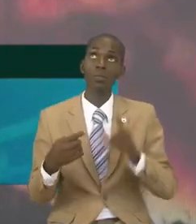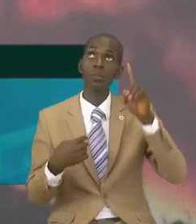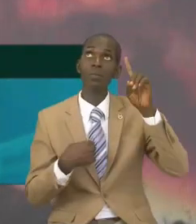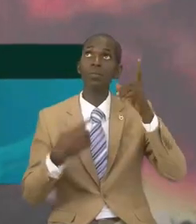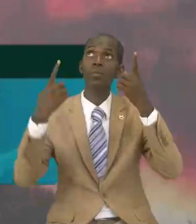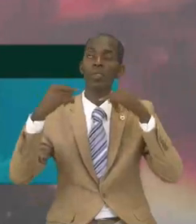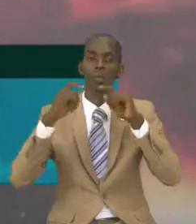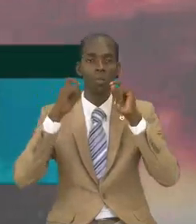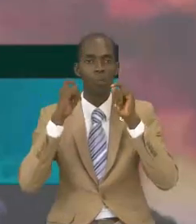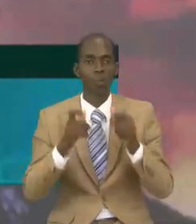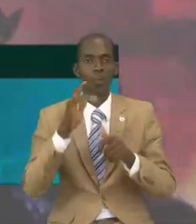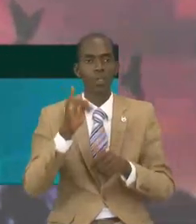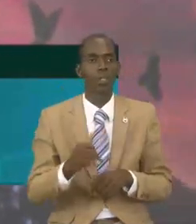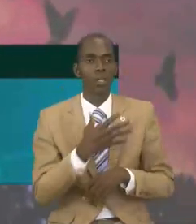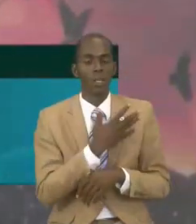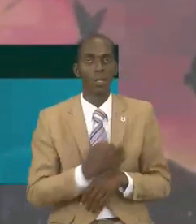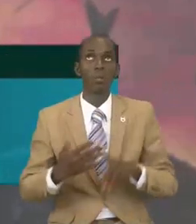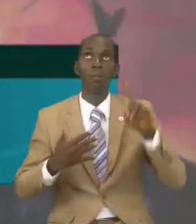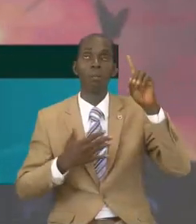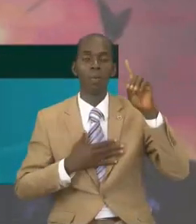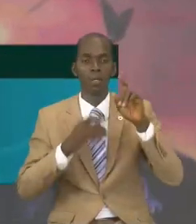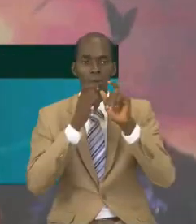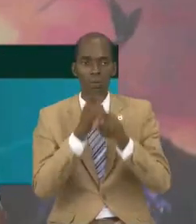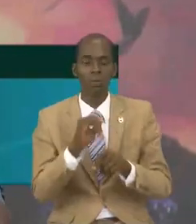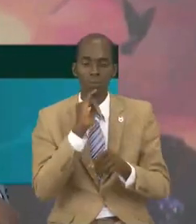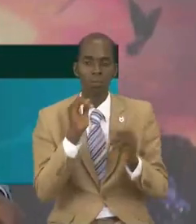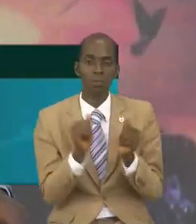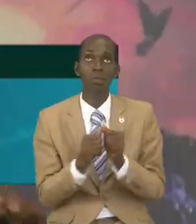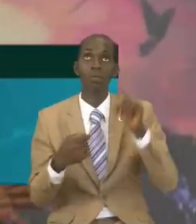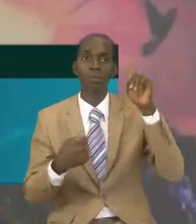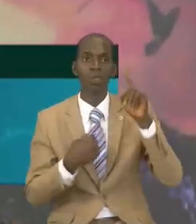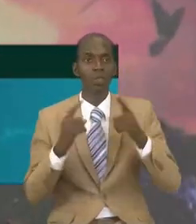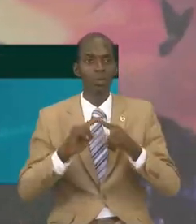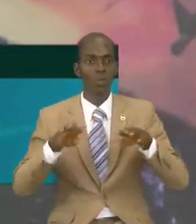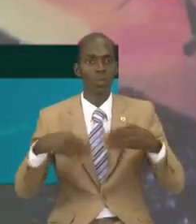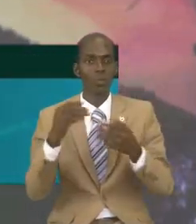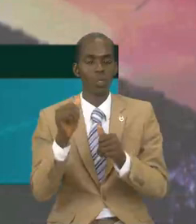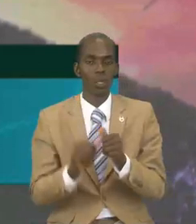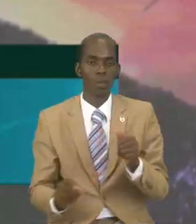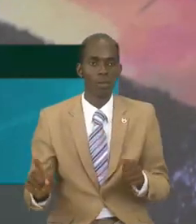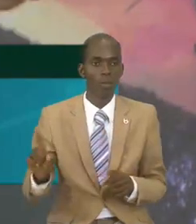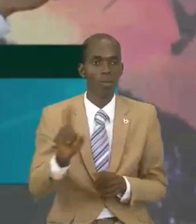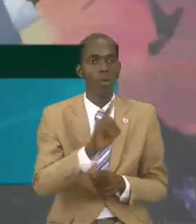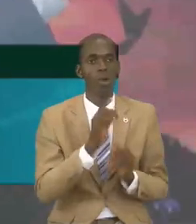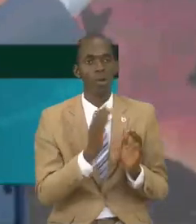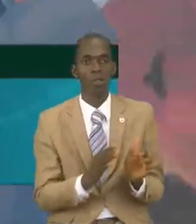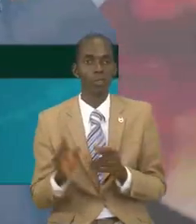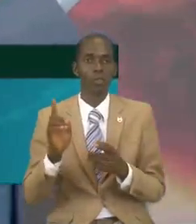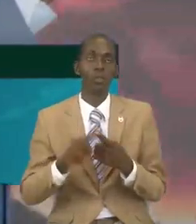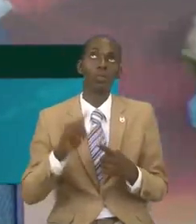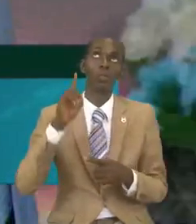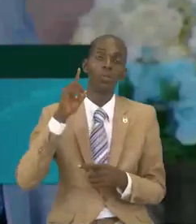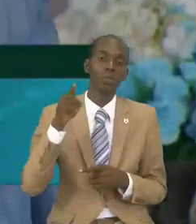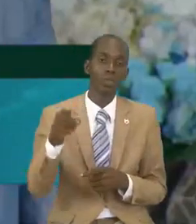bientôt et ma rétribution est avec moi pour rendre à chacun